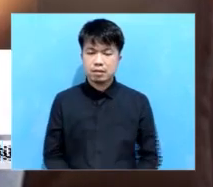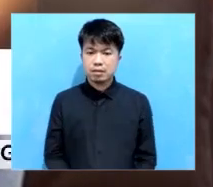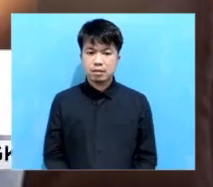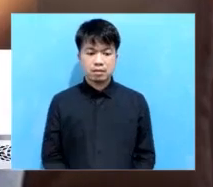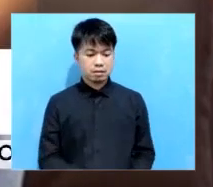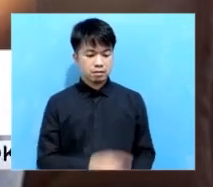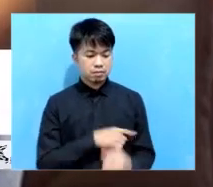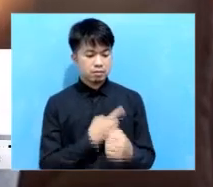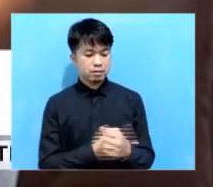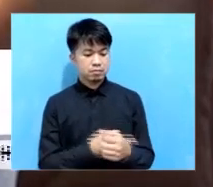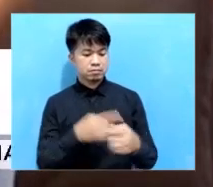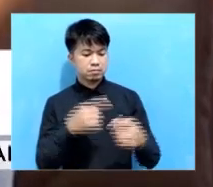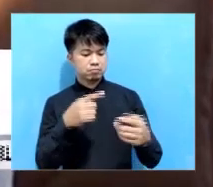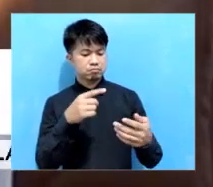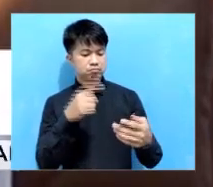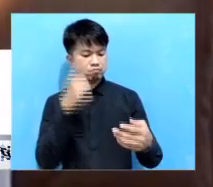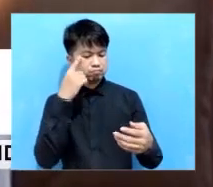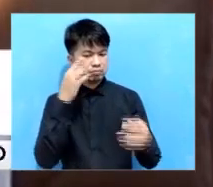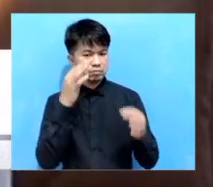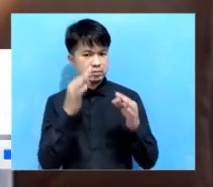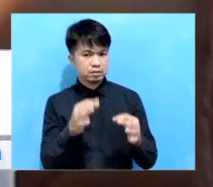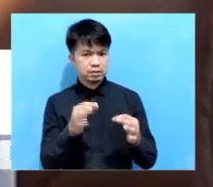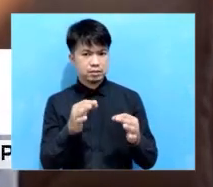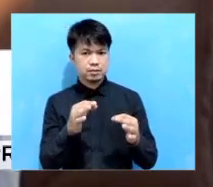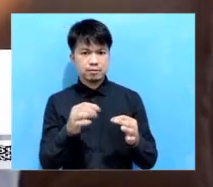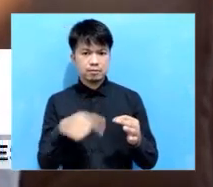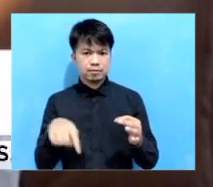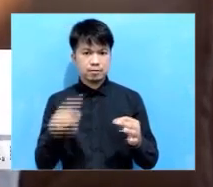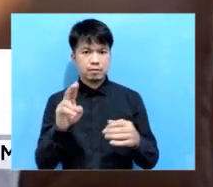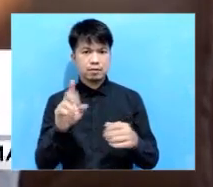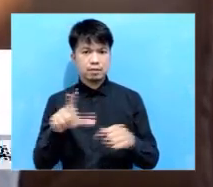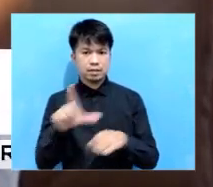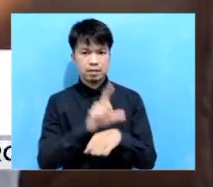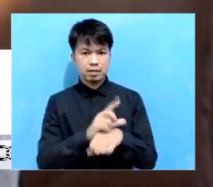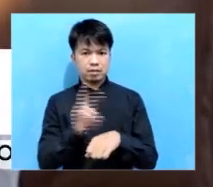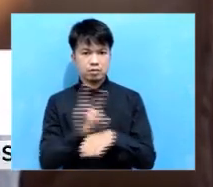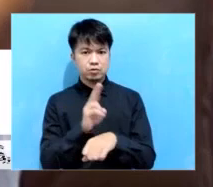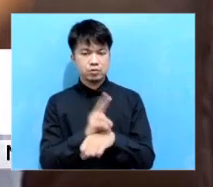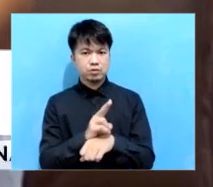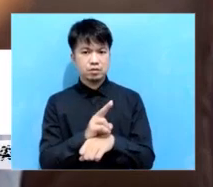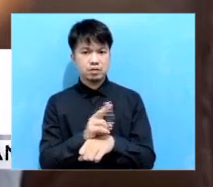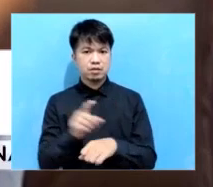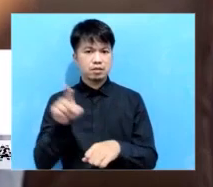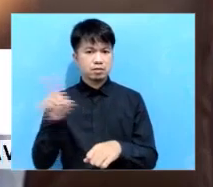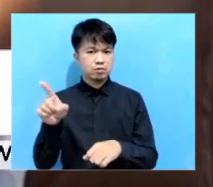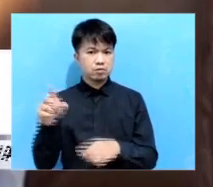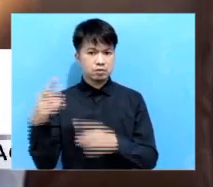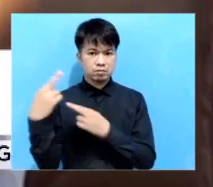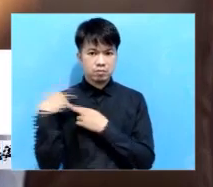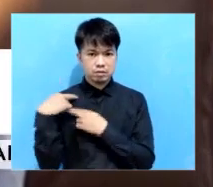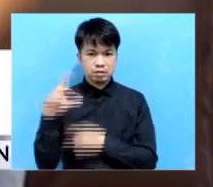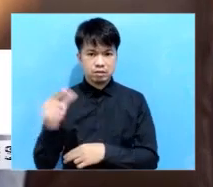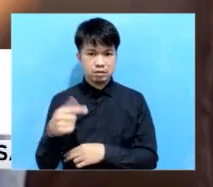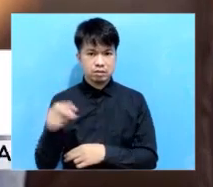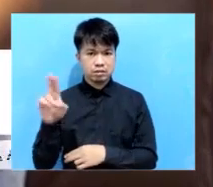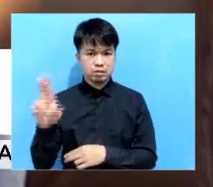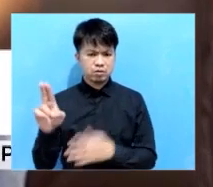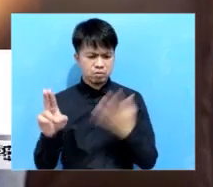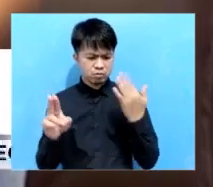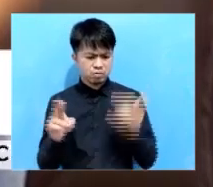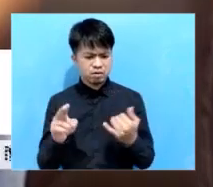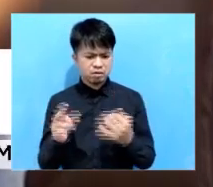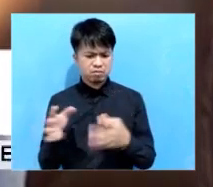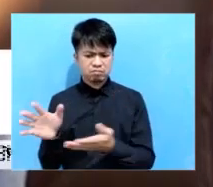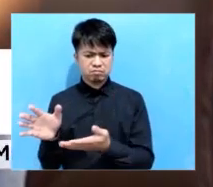of the land use is with the local government. Why will you... You will remove it from the local government